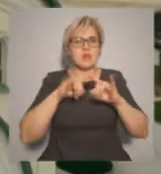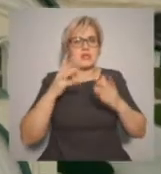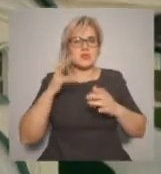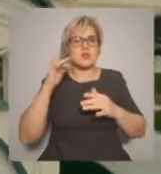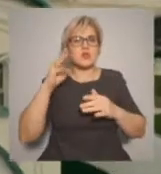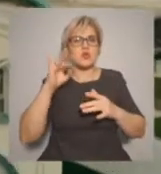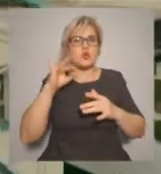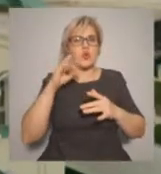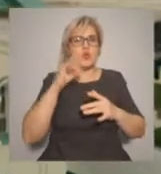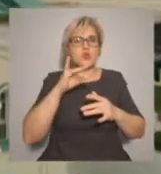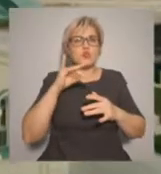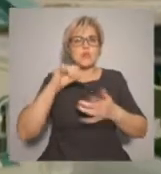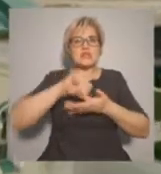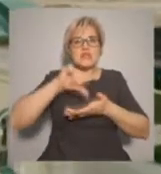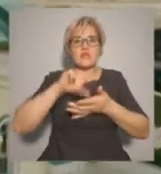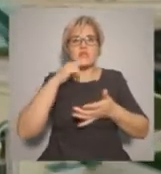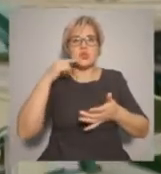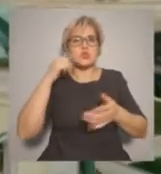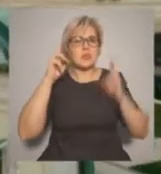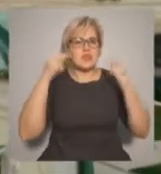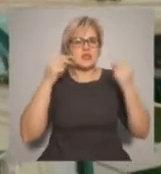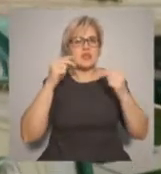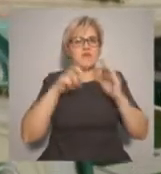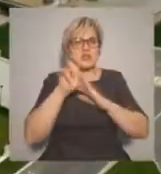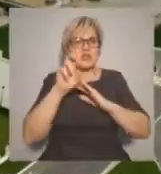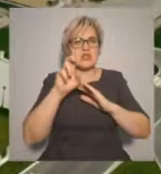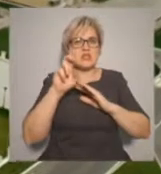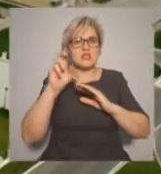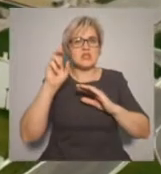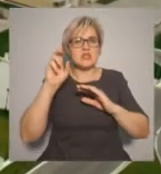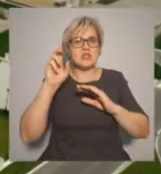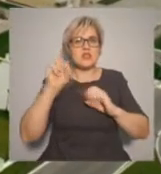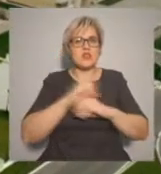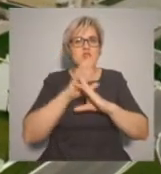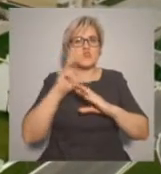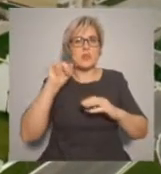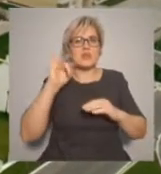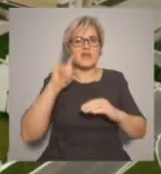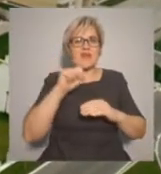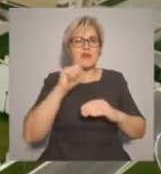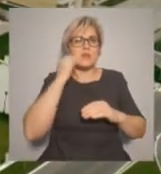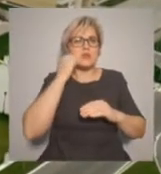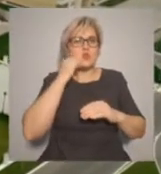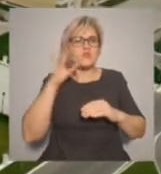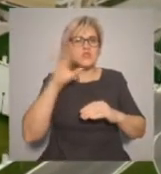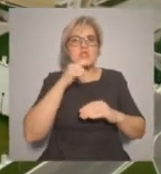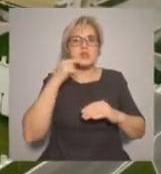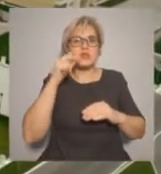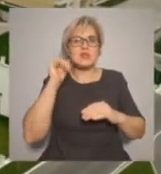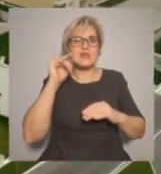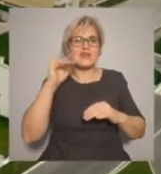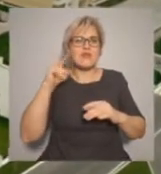представителя Русской Православной Церкви, Святейшего Патриарха Московского и всея Руси Кирилла. В программе посещения город